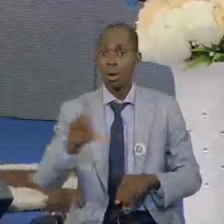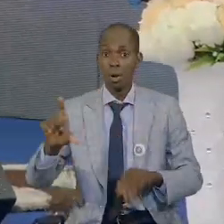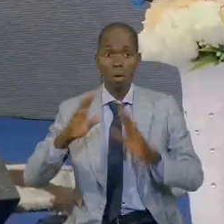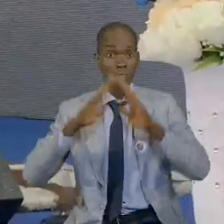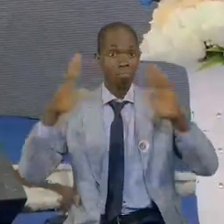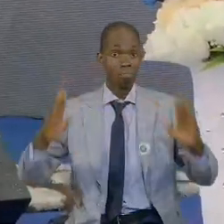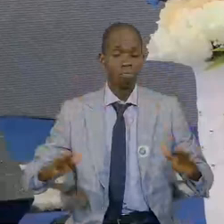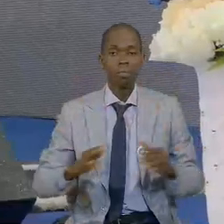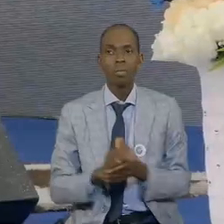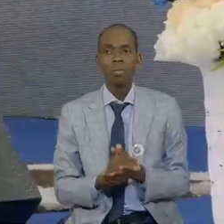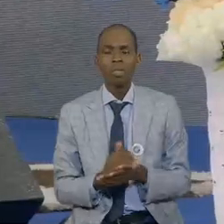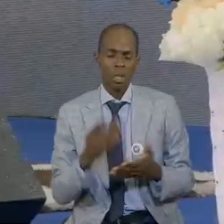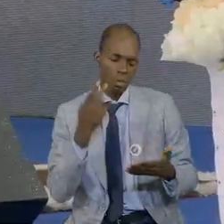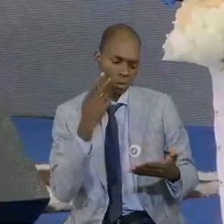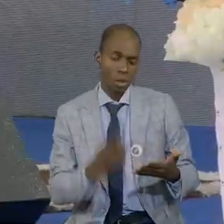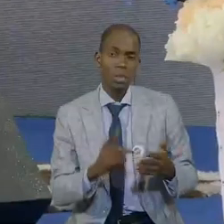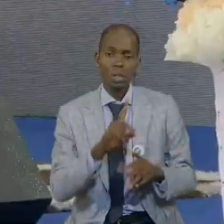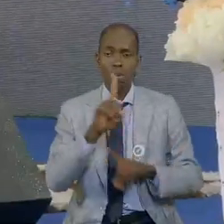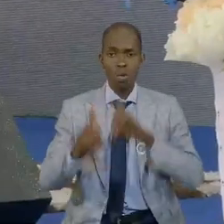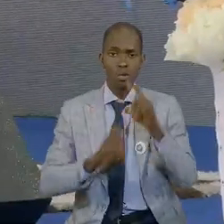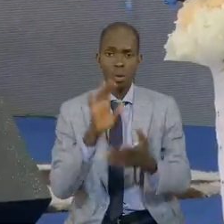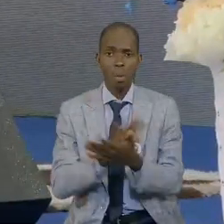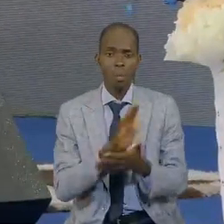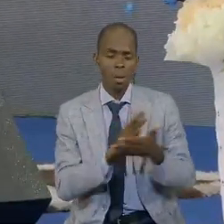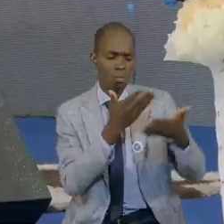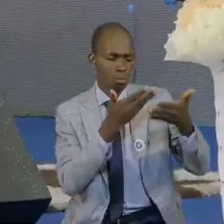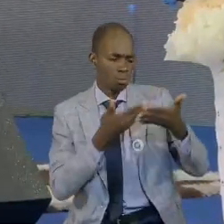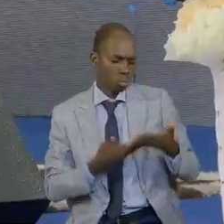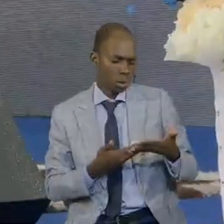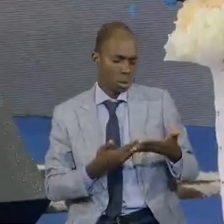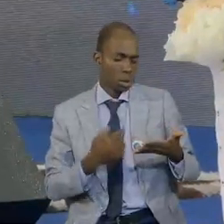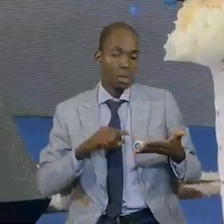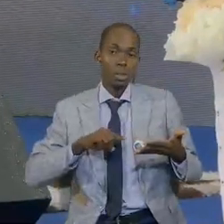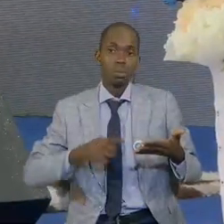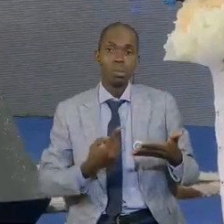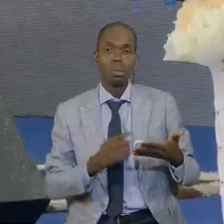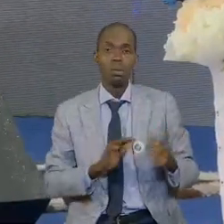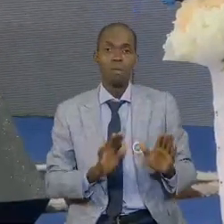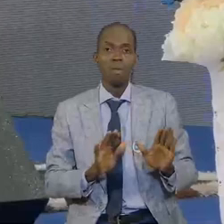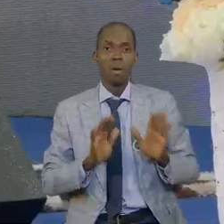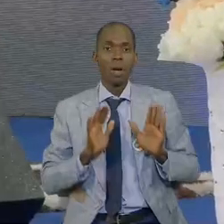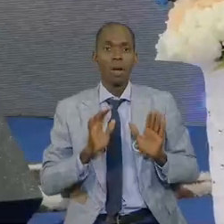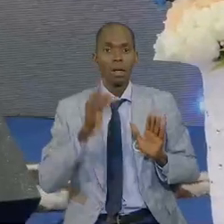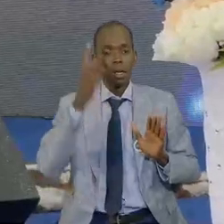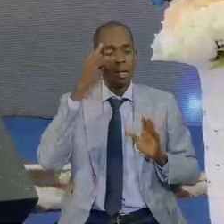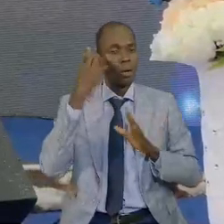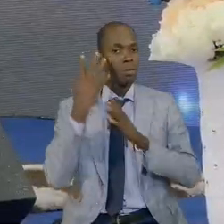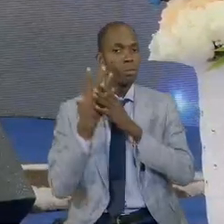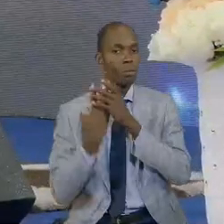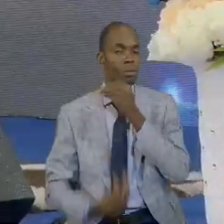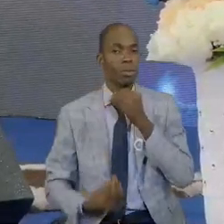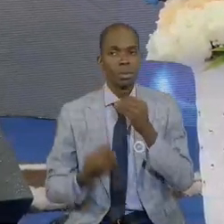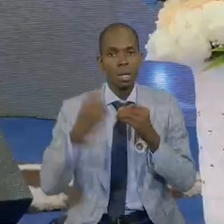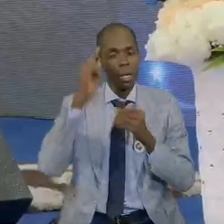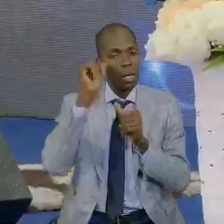read the questions. Nous lisons les questionnaires. We fear. Nous avons peur. Forget. Et nous oublions tout. Everything we learned, everything we heard, everything